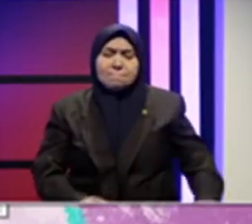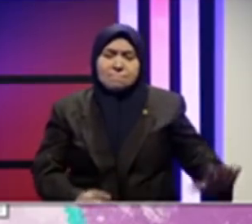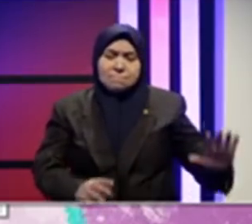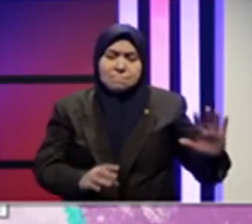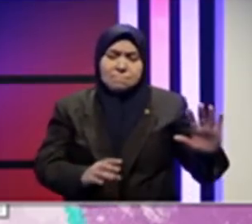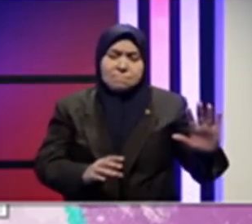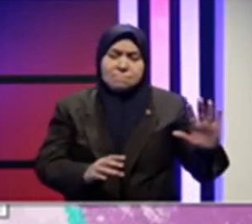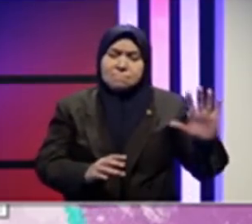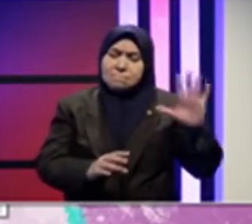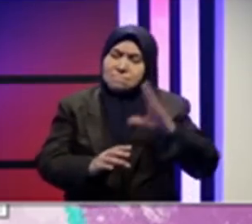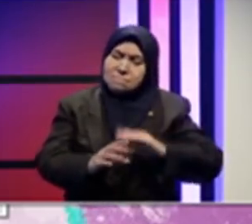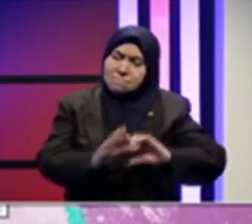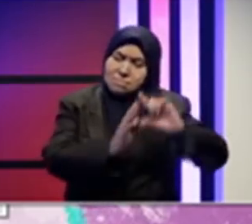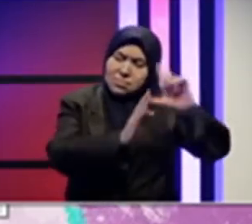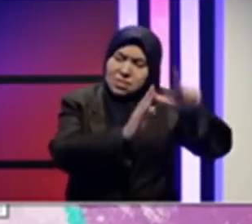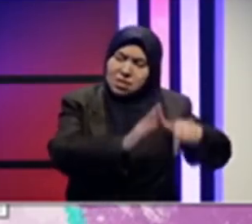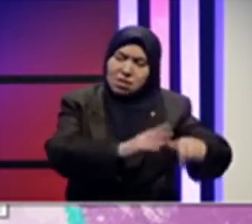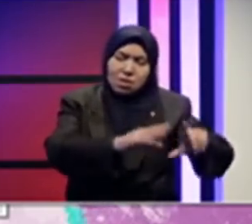فاختلف